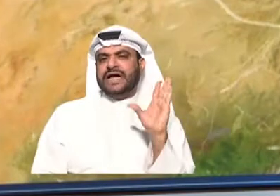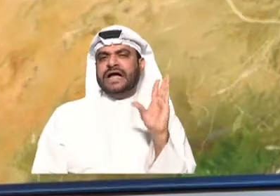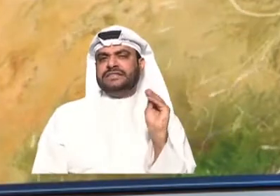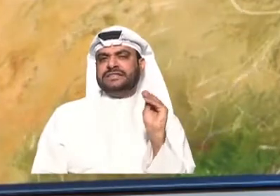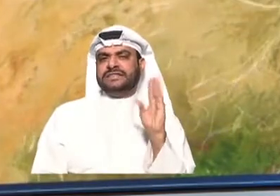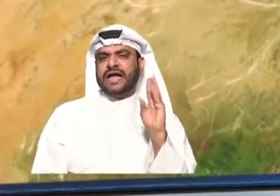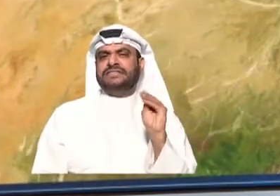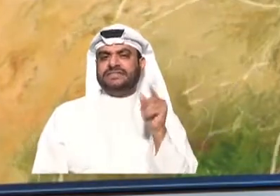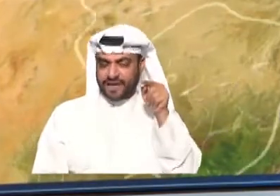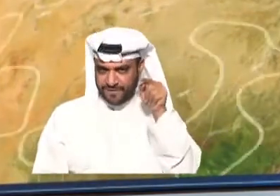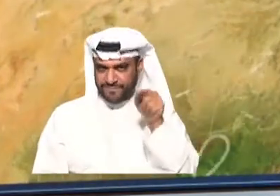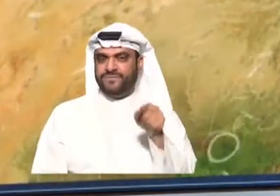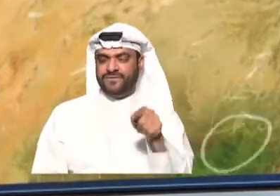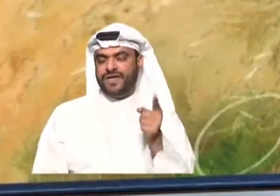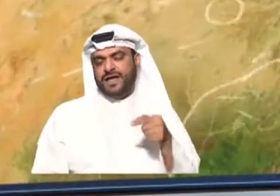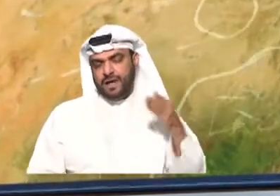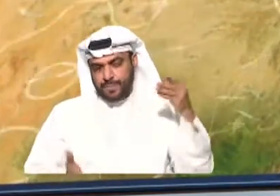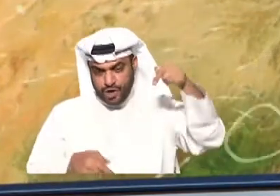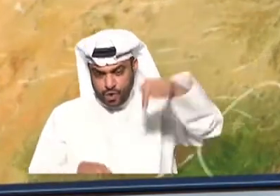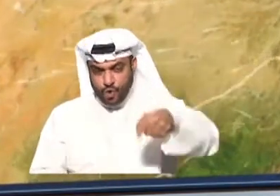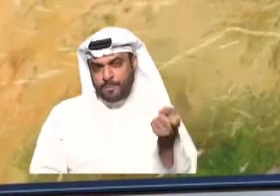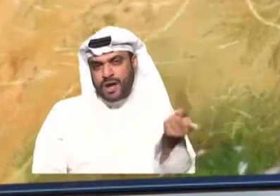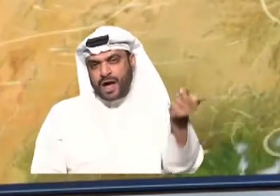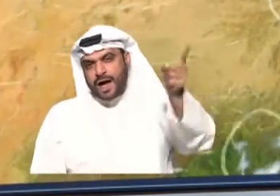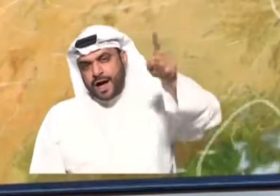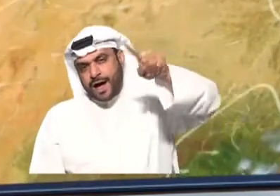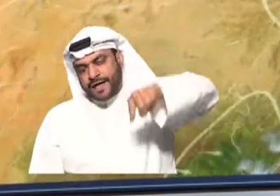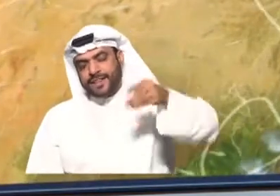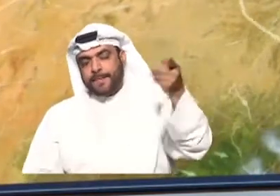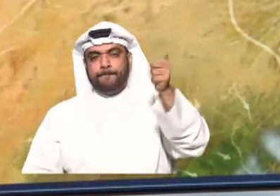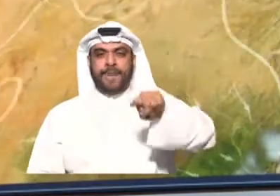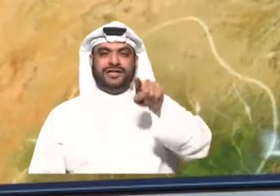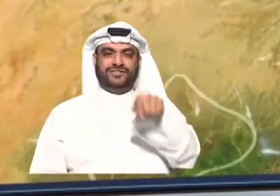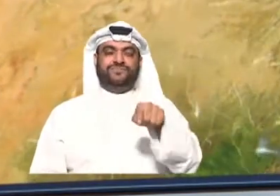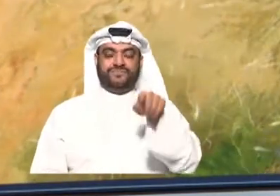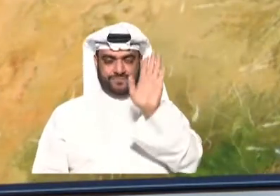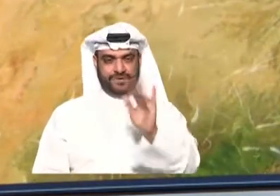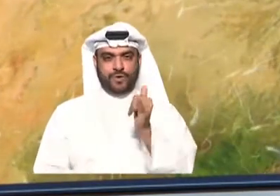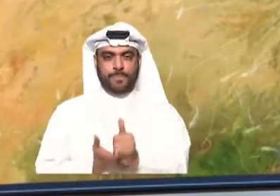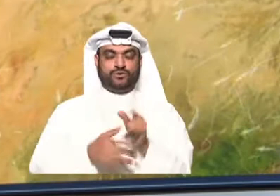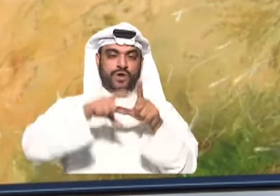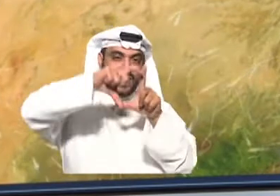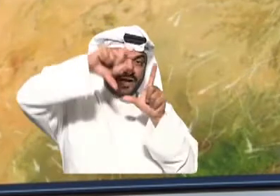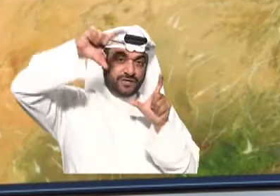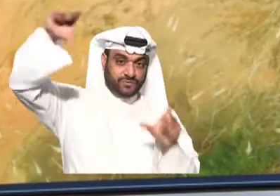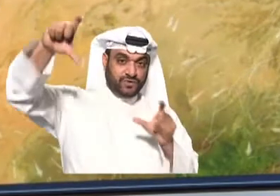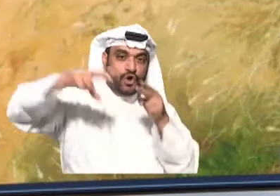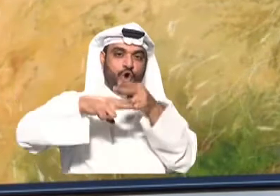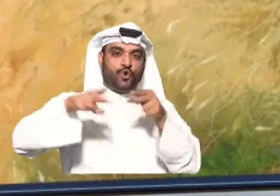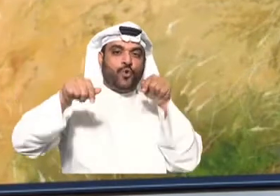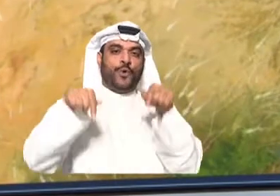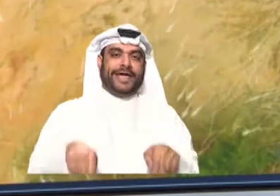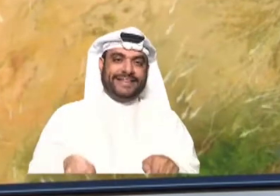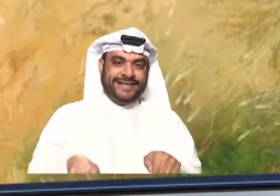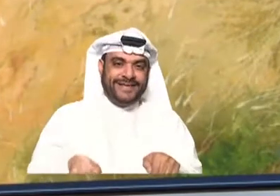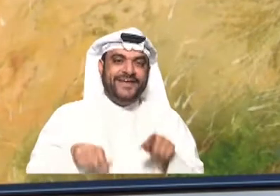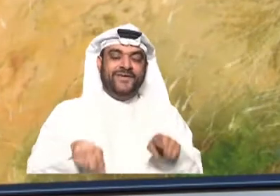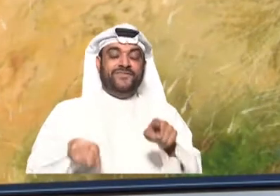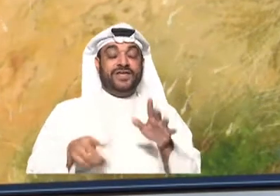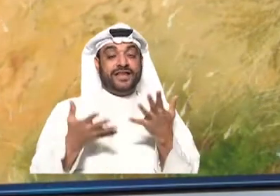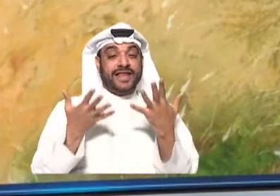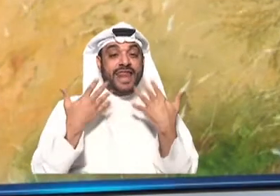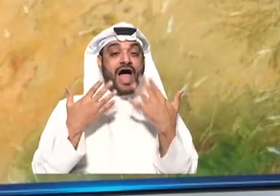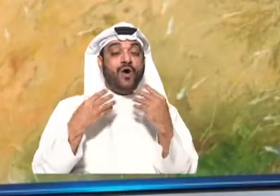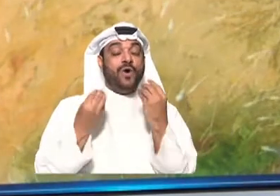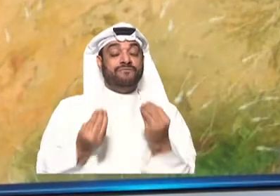حتى نهاية نهار يوم الغد، من بعدها في دخول لمرتفع جوي ضعيف راح يأثر علينا بتحول في اتجاه رياح إلى رياح شمالية غربية،